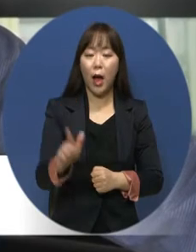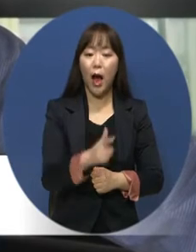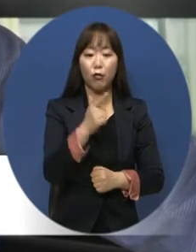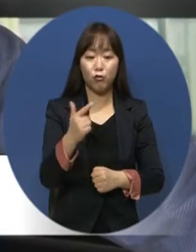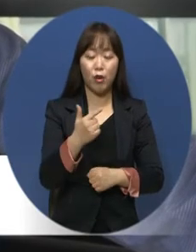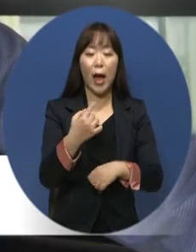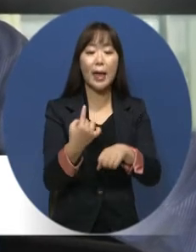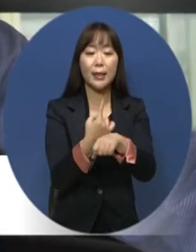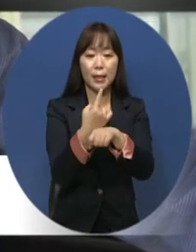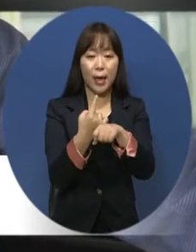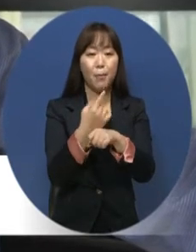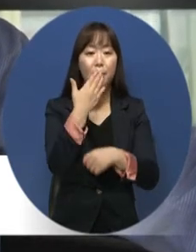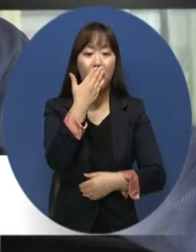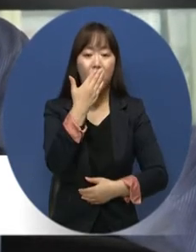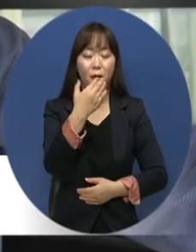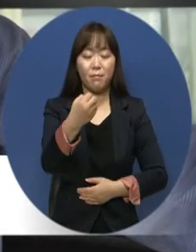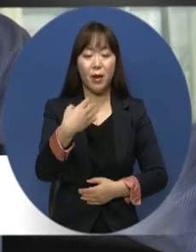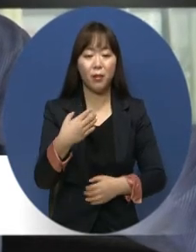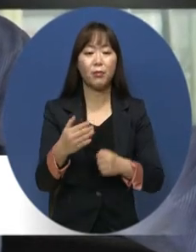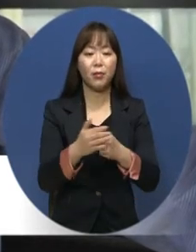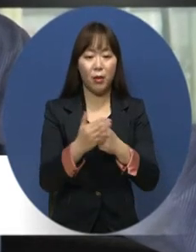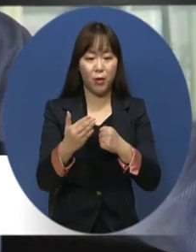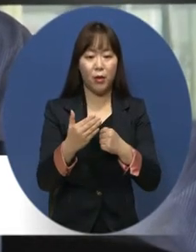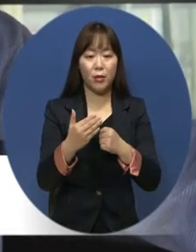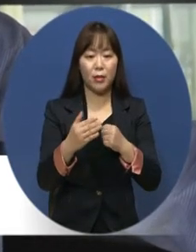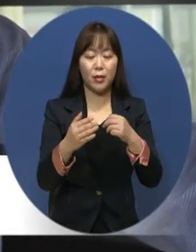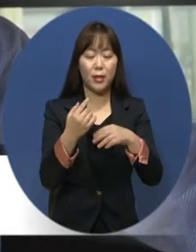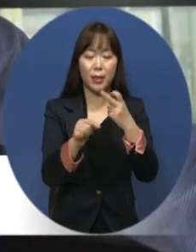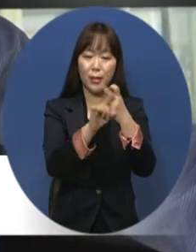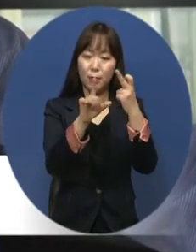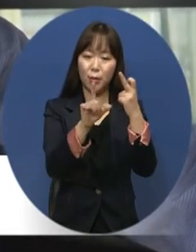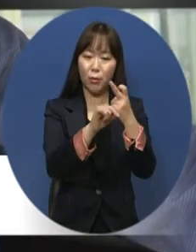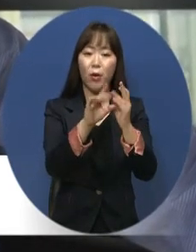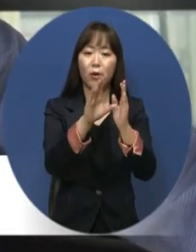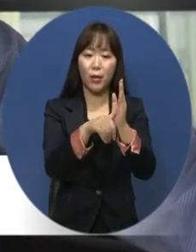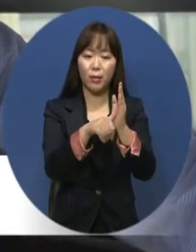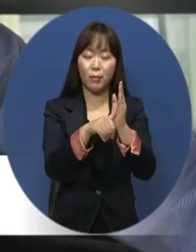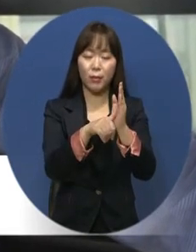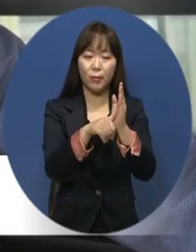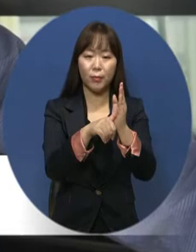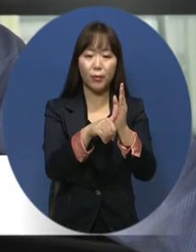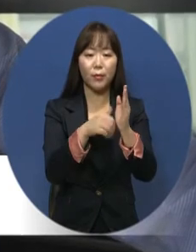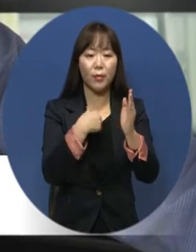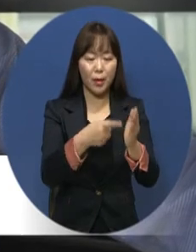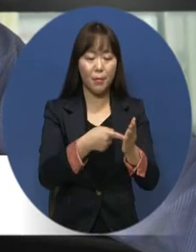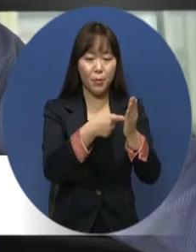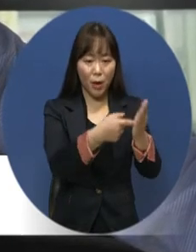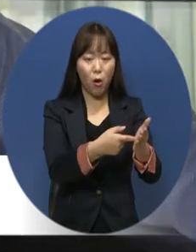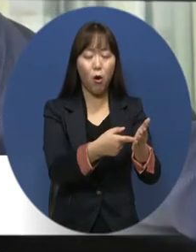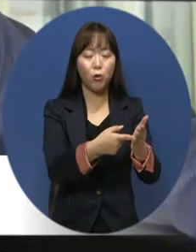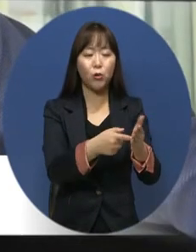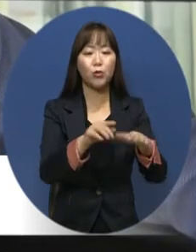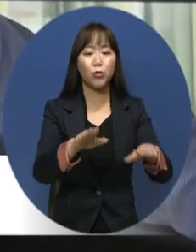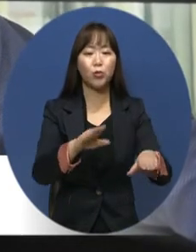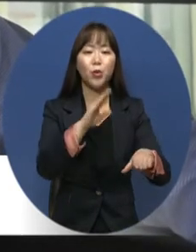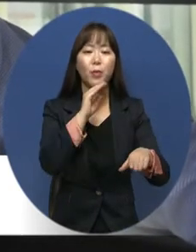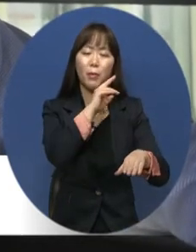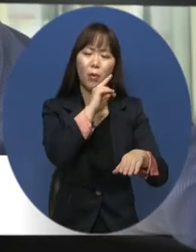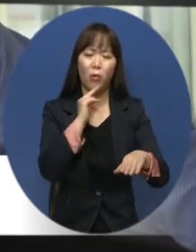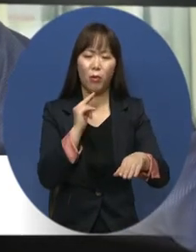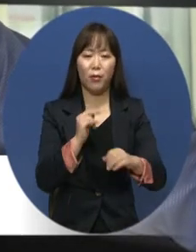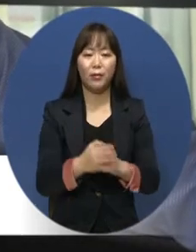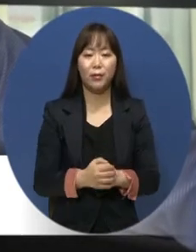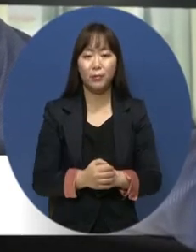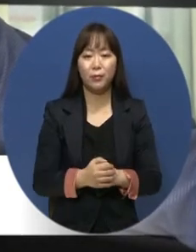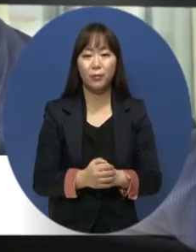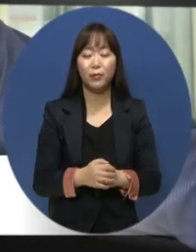하루에 1시간씩 가능하다고 하더라고요. 그래서 접수를 지난주 12월 달에 접수를 해서 상당히